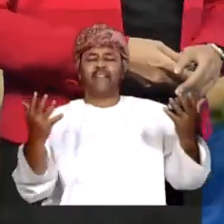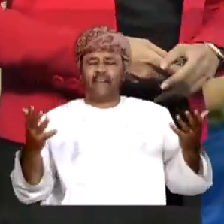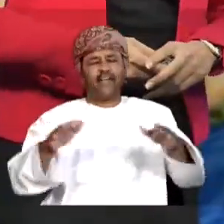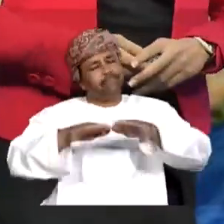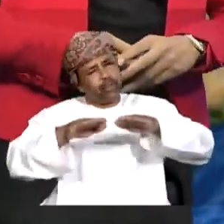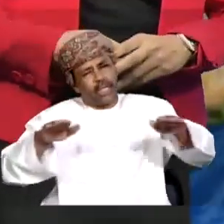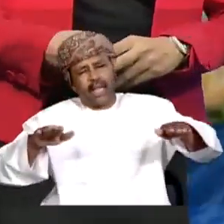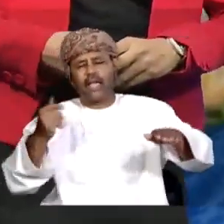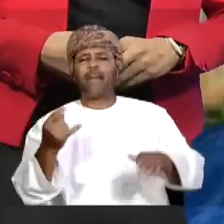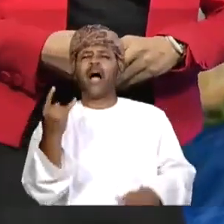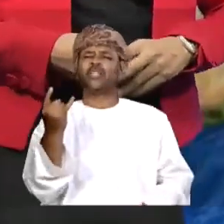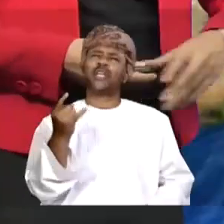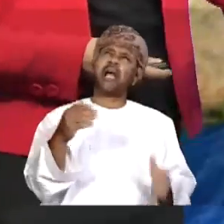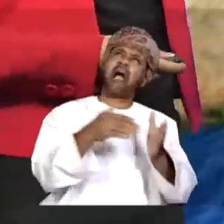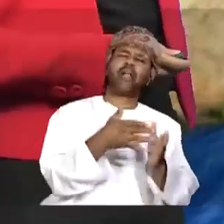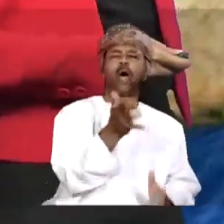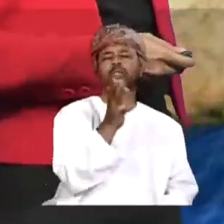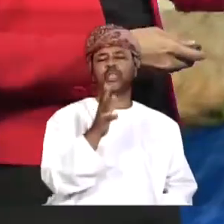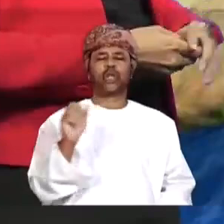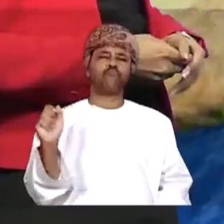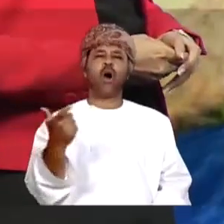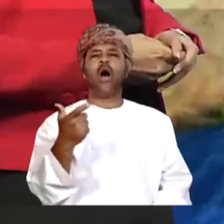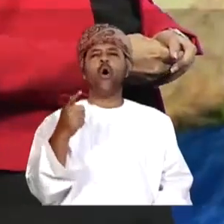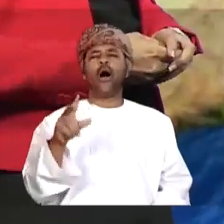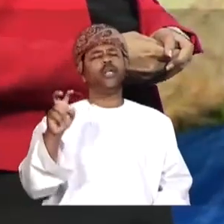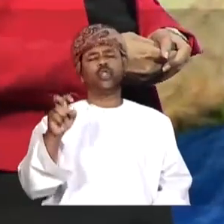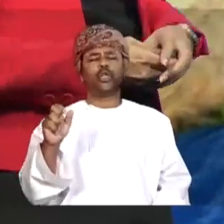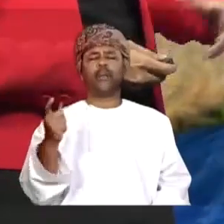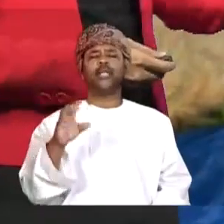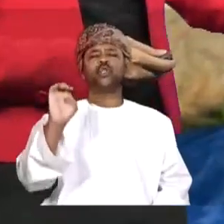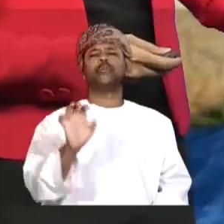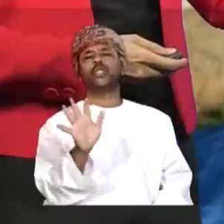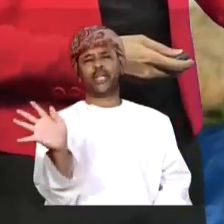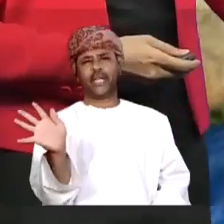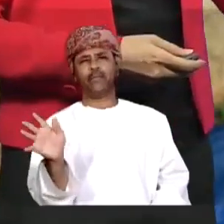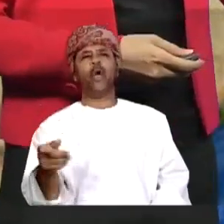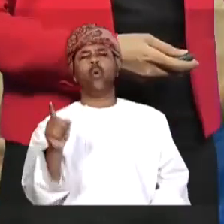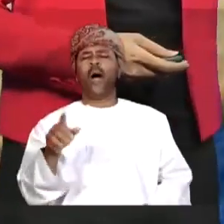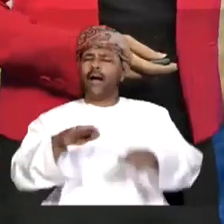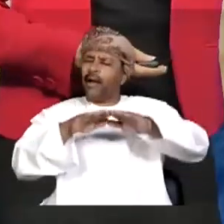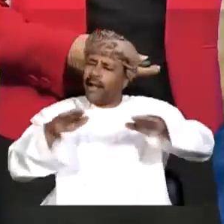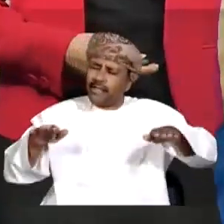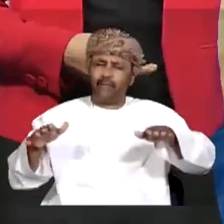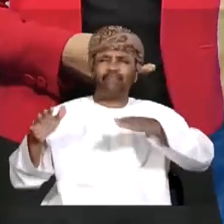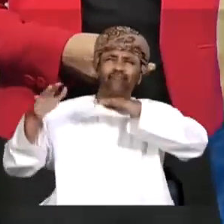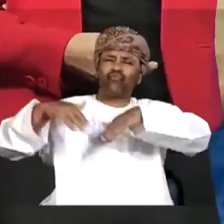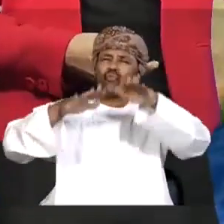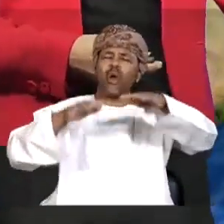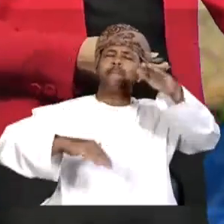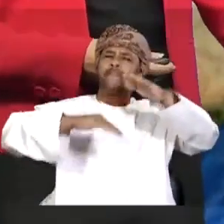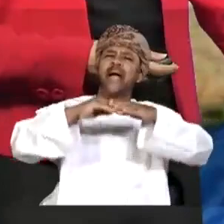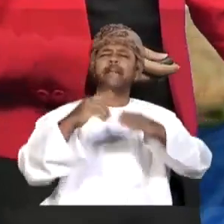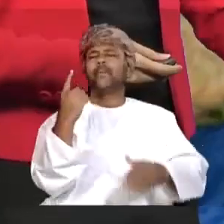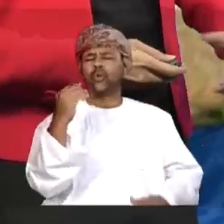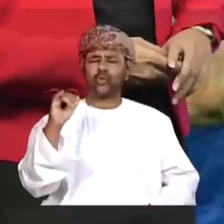معتدلة بحدود 10 إلى 15 عقدة و20 عقدة على مناطق جنوب الشرقية. هذا إلى متوسط الموج، أقصى ارتفاع له